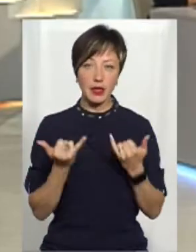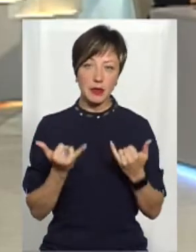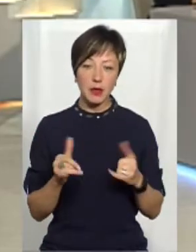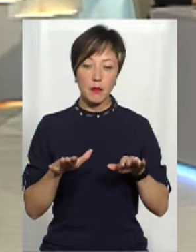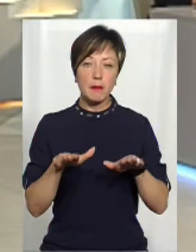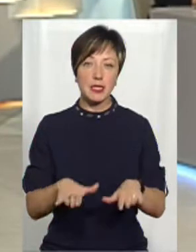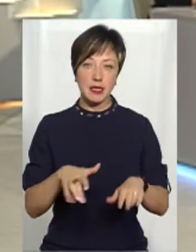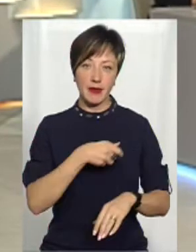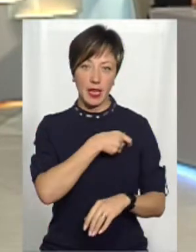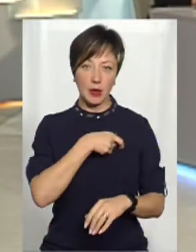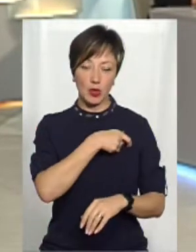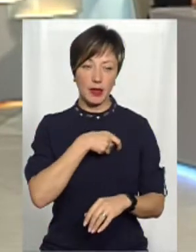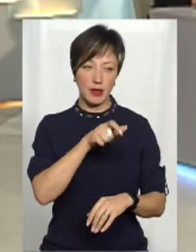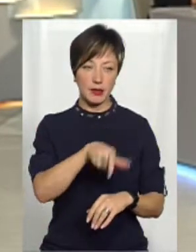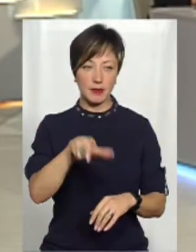місцевих депутатів.